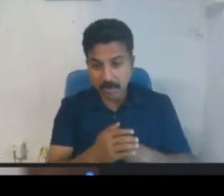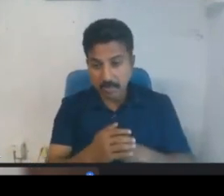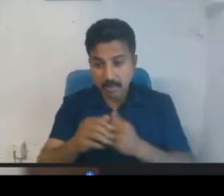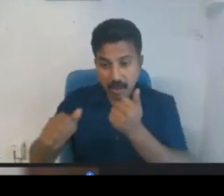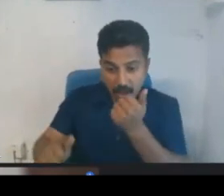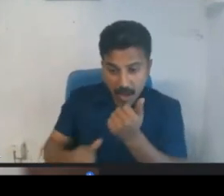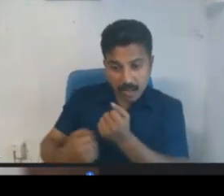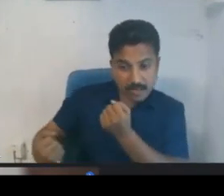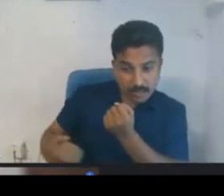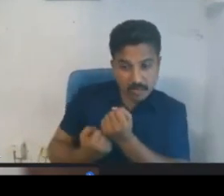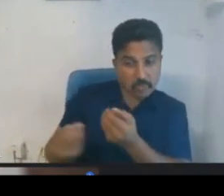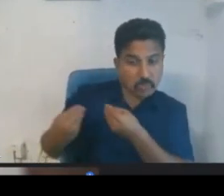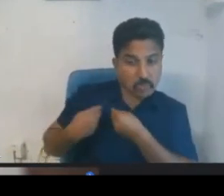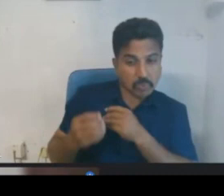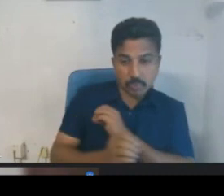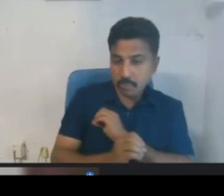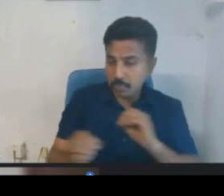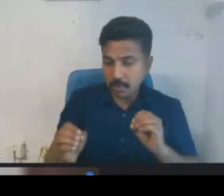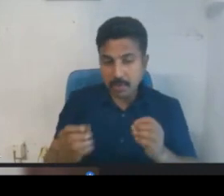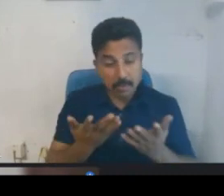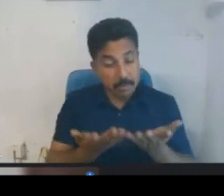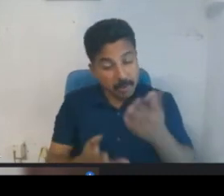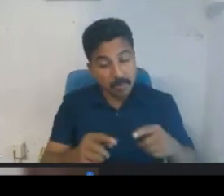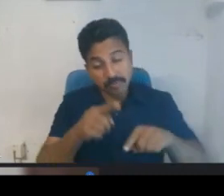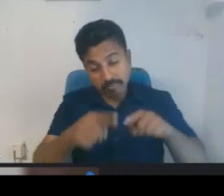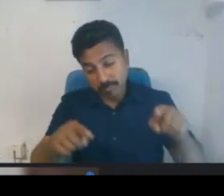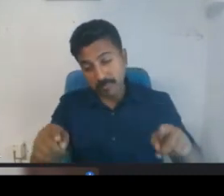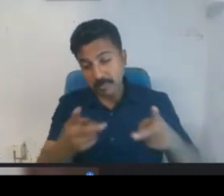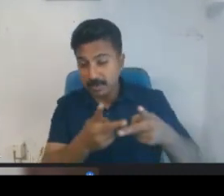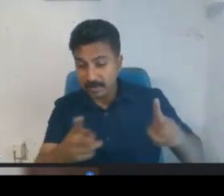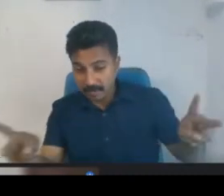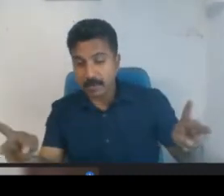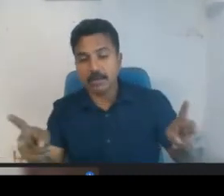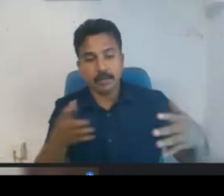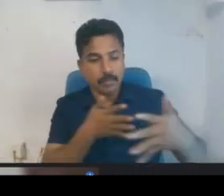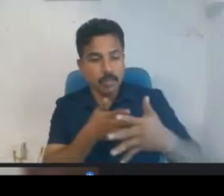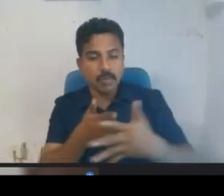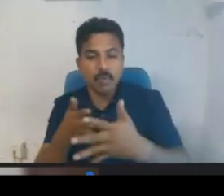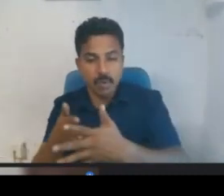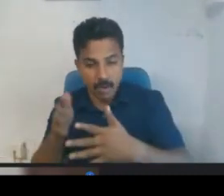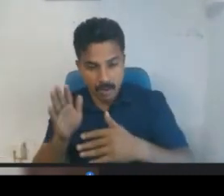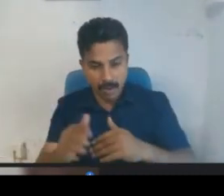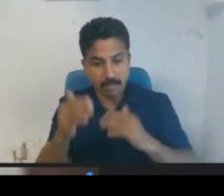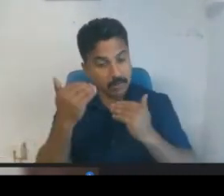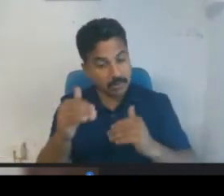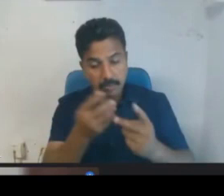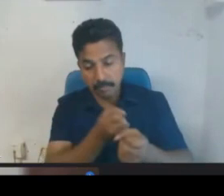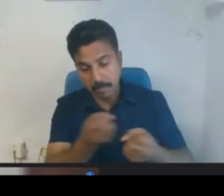പിന്തുണാ സംവിധാനം കണ്ടെത്താൻ കഴിയാത്തതിലായിരിക്കാം, അത്തരത്തിൽ ഒരുപാട് പരിമിതികൾ ചിലപ്പോൾ പല